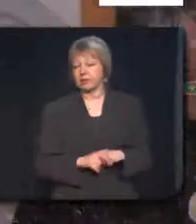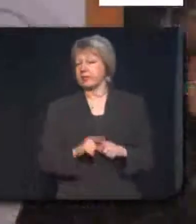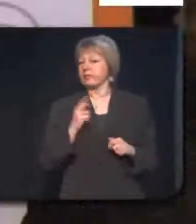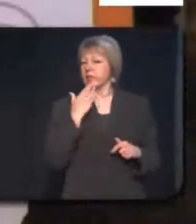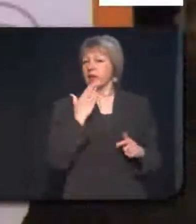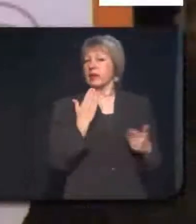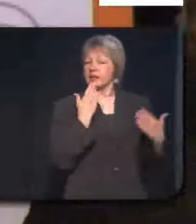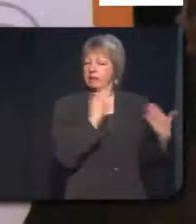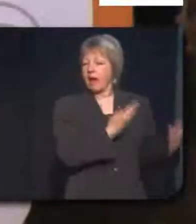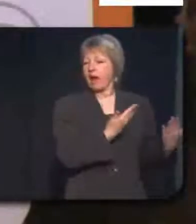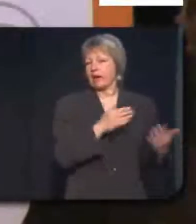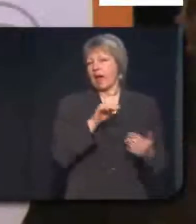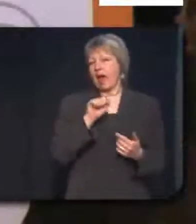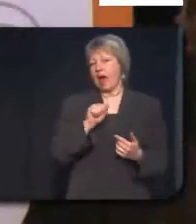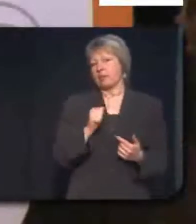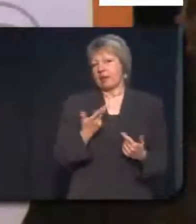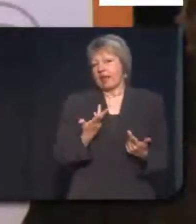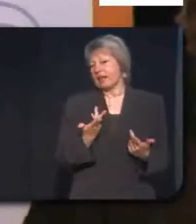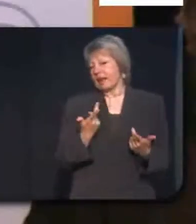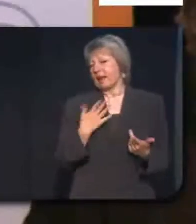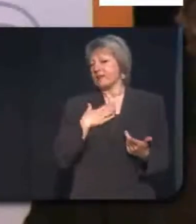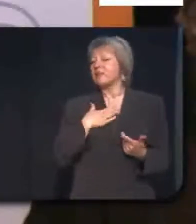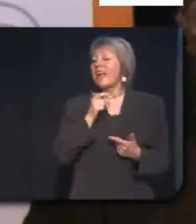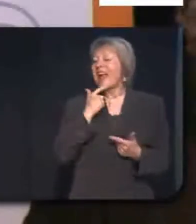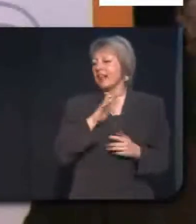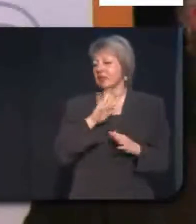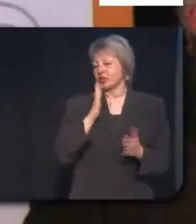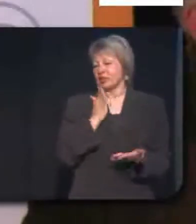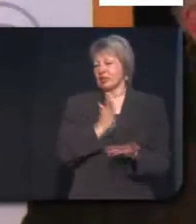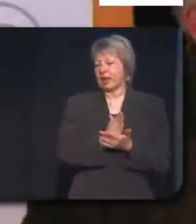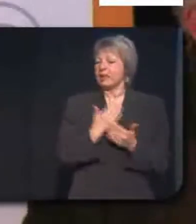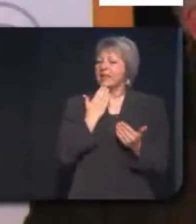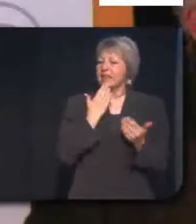damit hört mein Englisch aber auch schon wieder auf